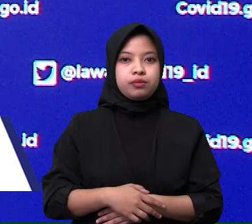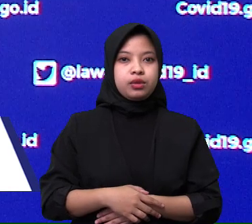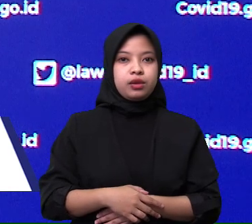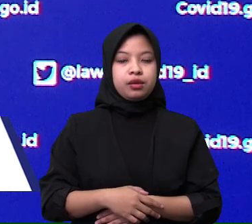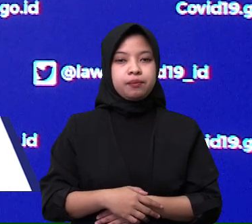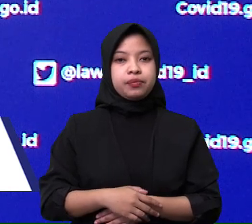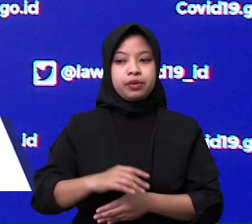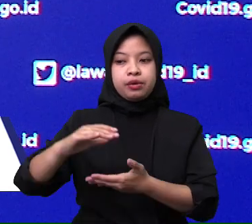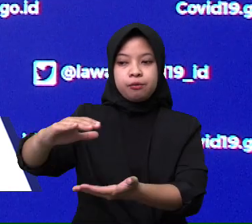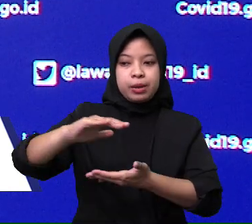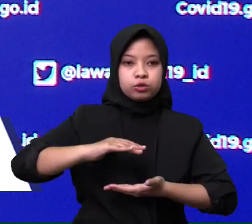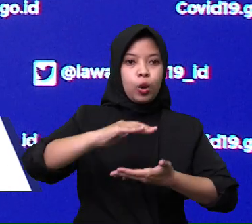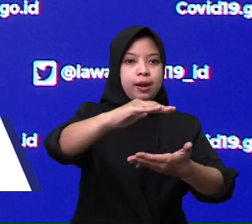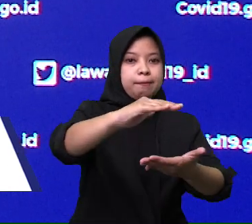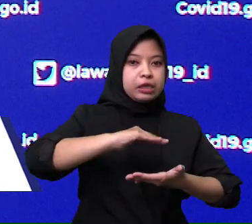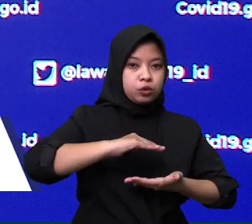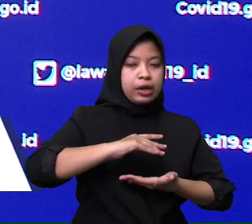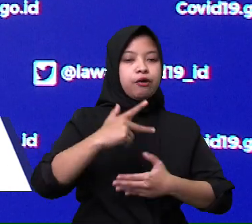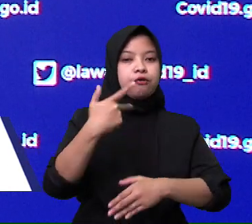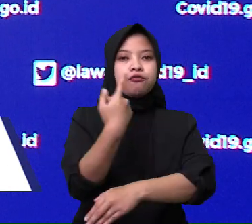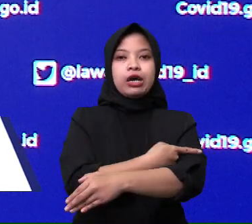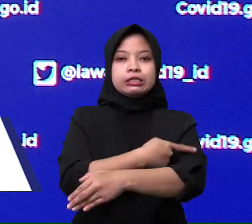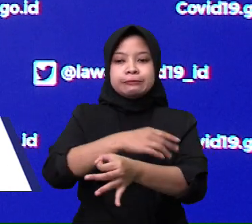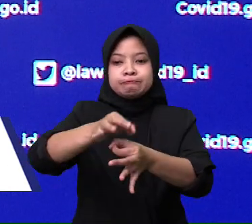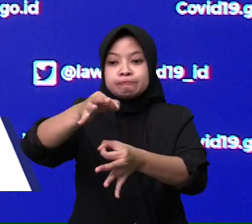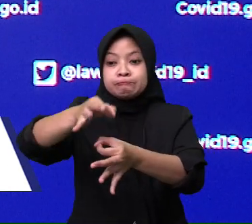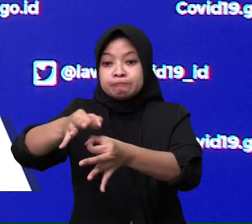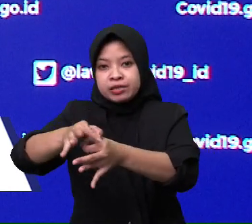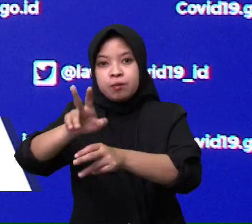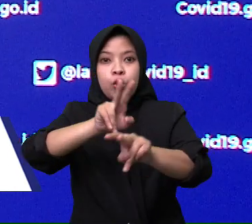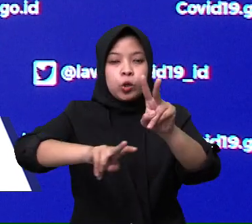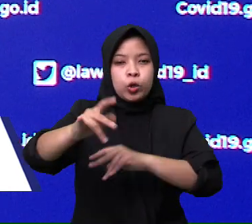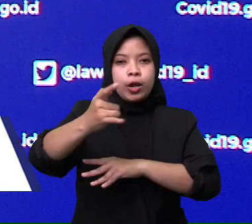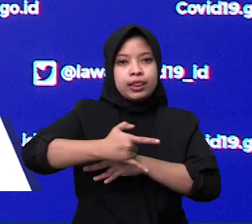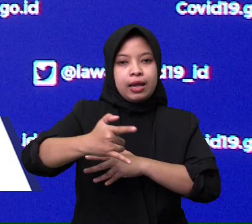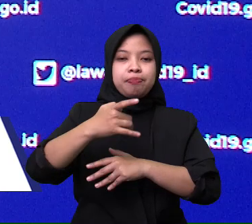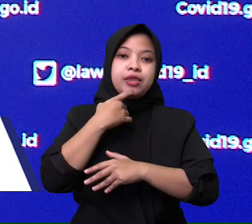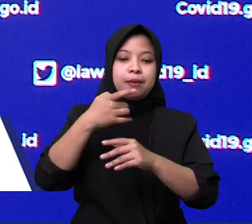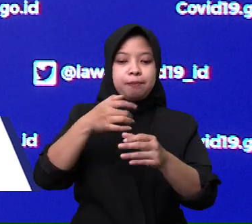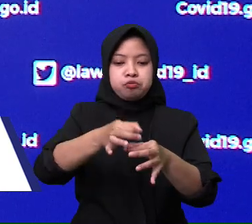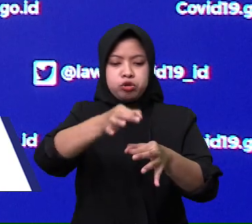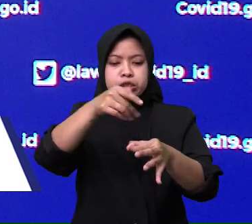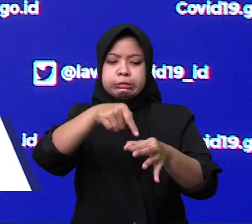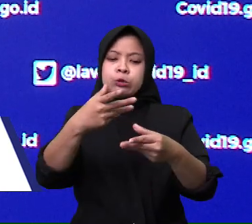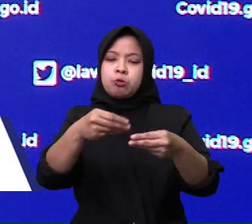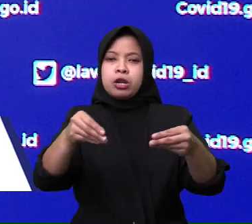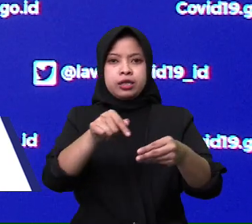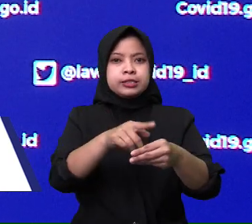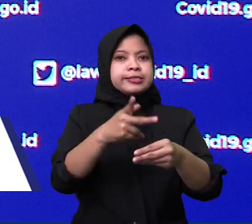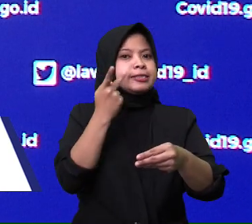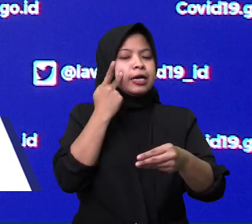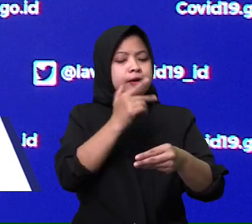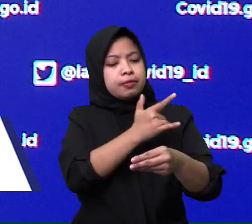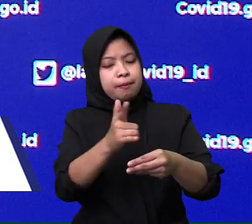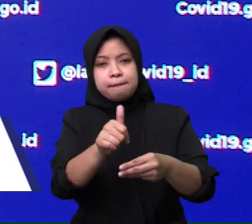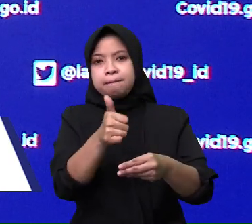peningkatan pasokan vaksin, pemerintah tetap akan melakukan monitoring terkait kualitas dosis vaksin agar tetap terjaga